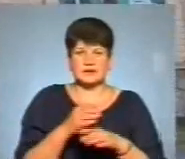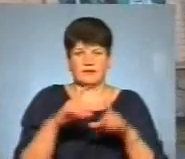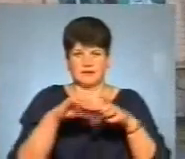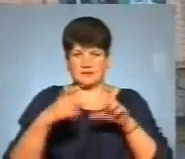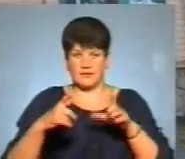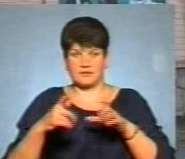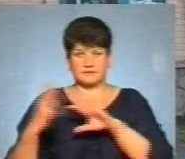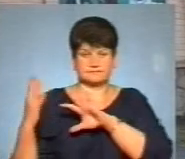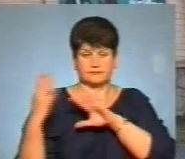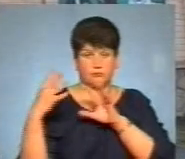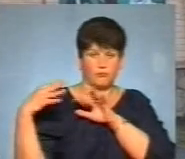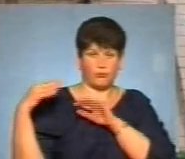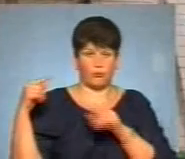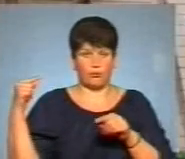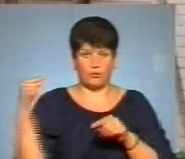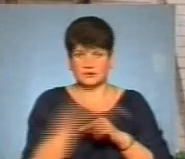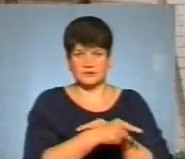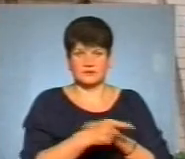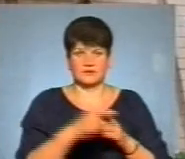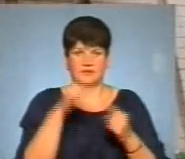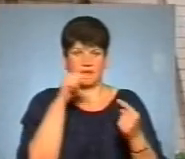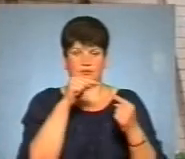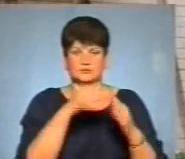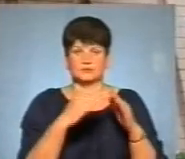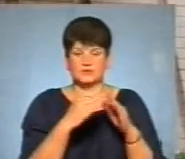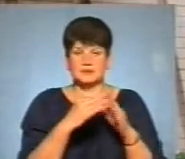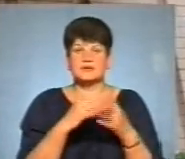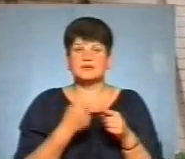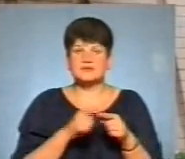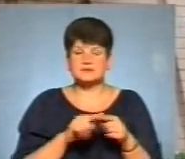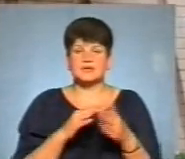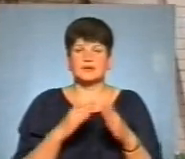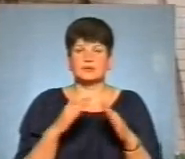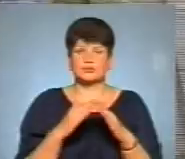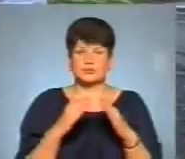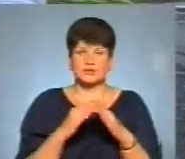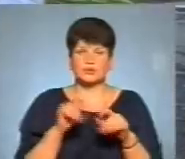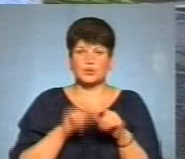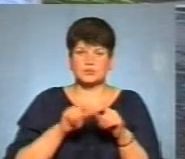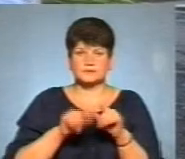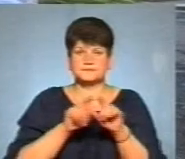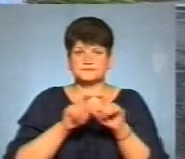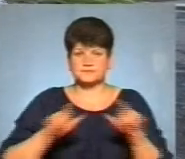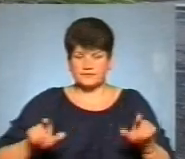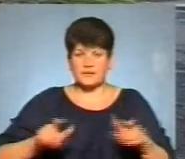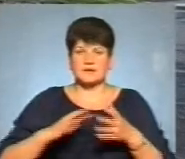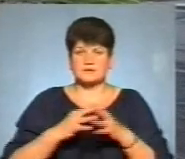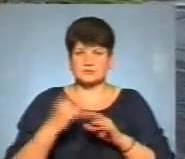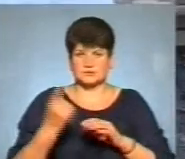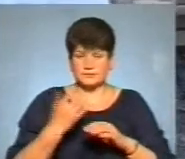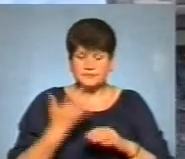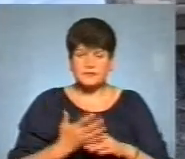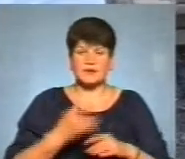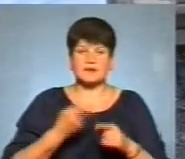з блискавкою у будинок навпроти. Це будинок Тернопільської сільськогосподарської дослідної станції, розповіла заступниця